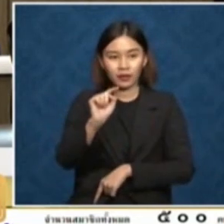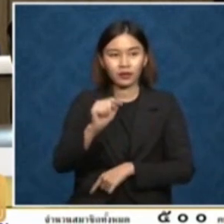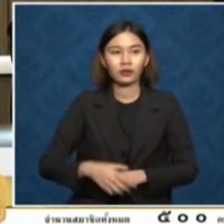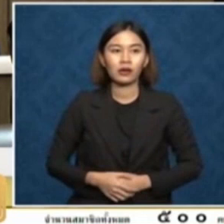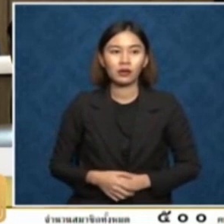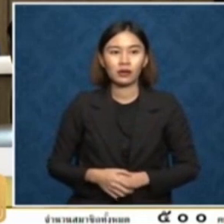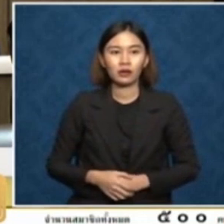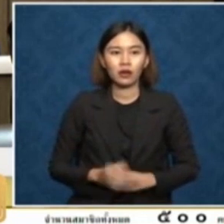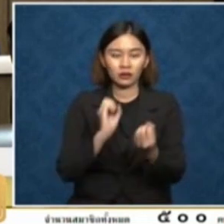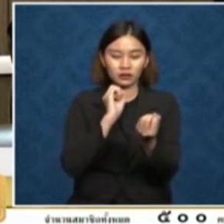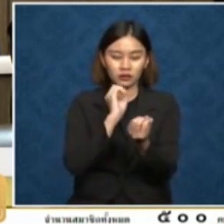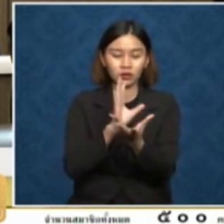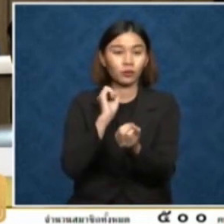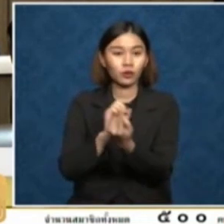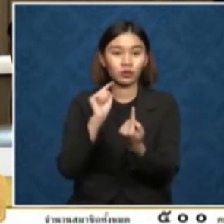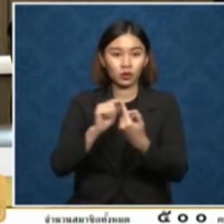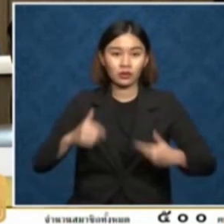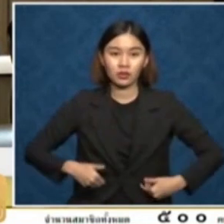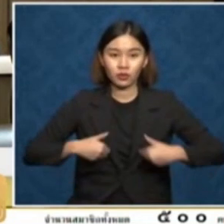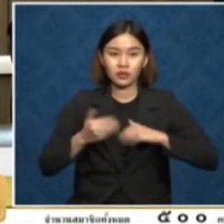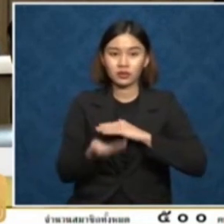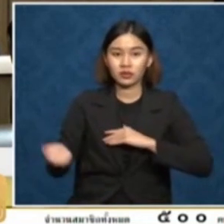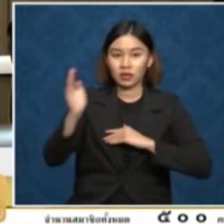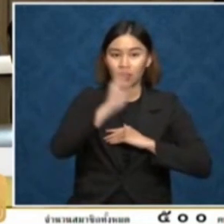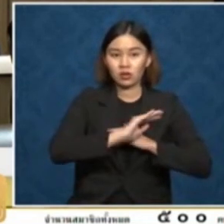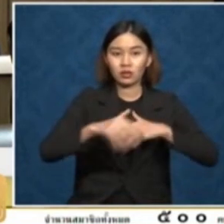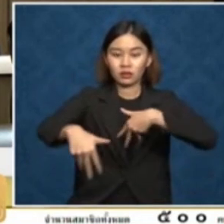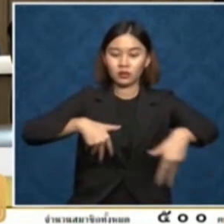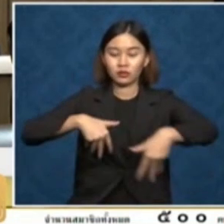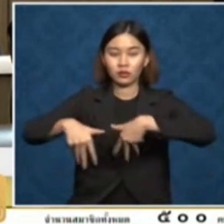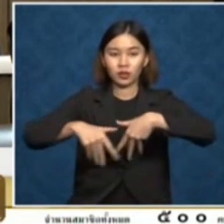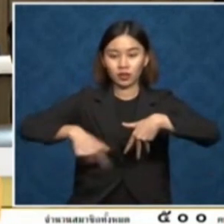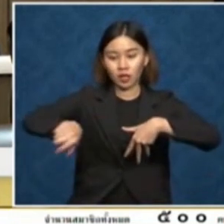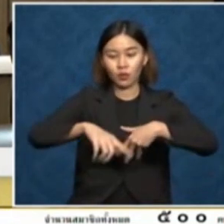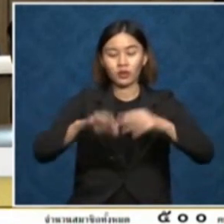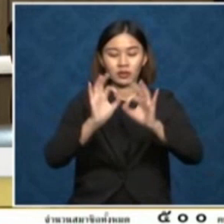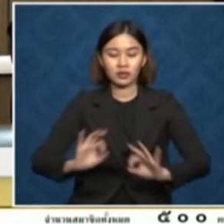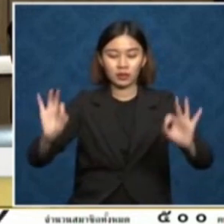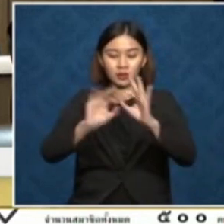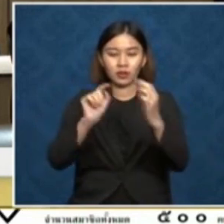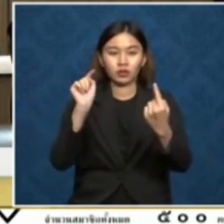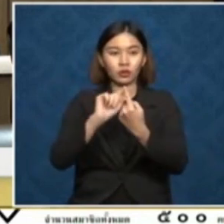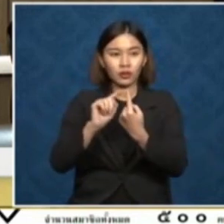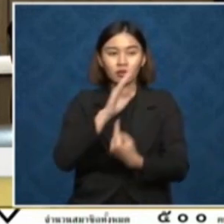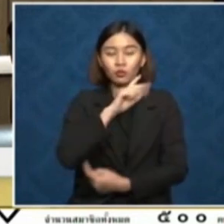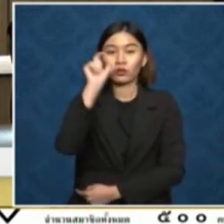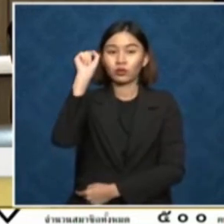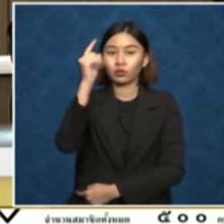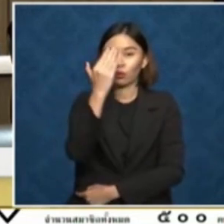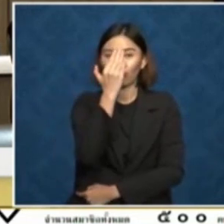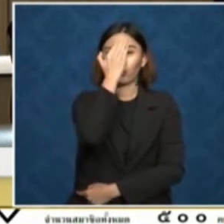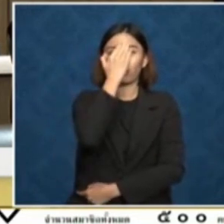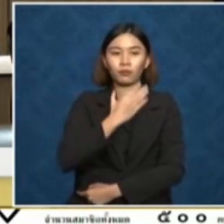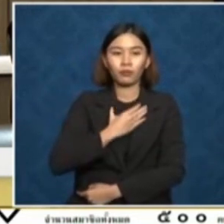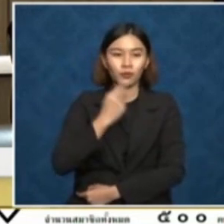กำเนิดและการจัดทำบริการสาธารณะของภาครัฐตามที่ผมอภิปรายไปนั้นเป็นสิ่งที่เราก็มองข้ามไม่ได้จริงๆครับเ